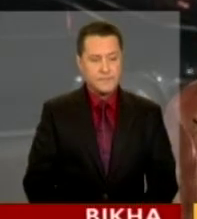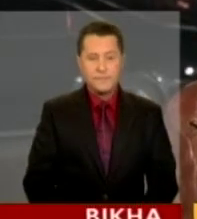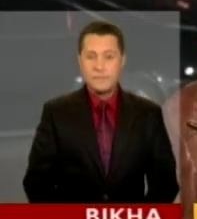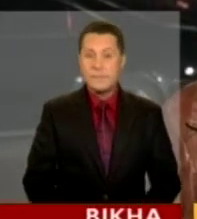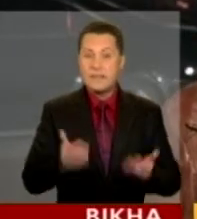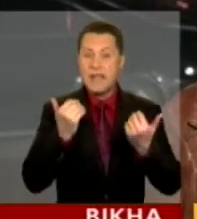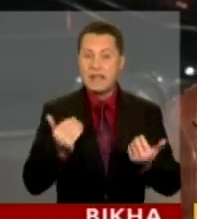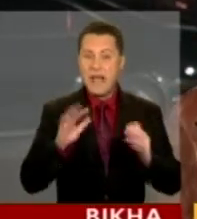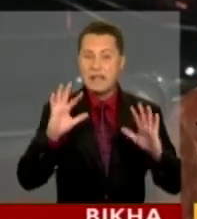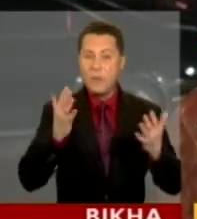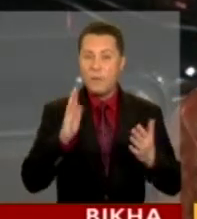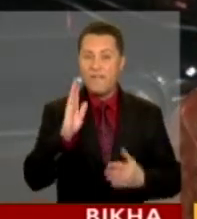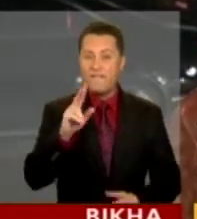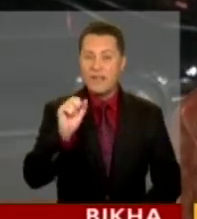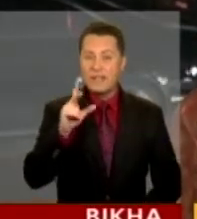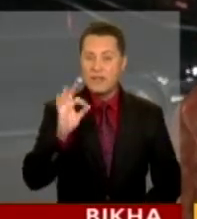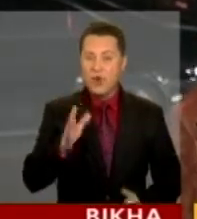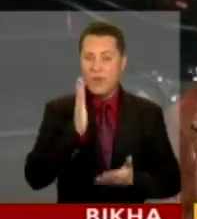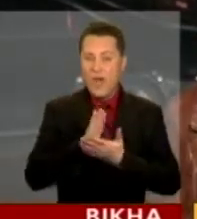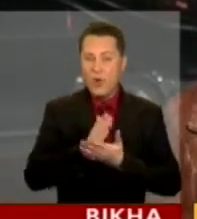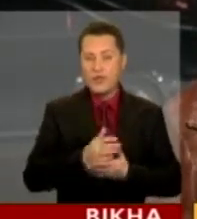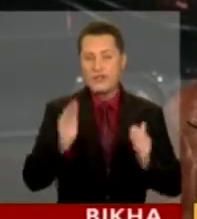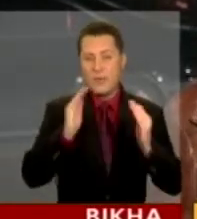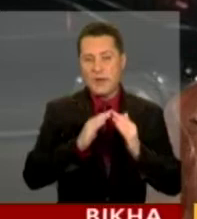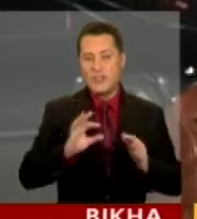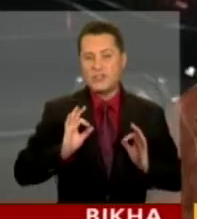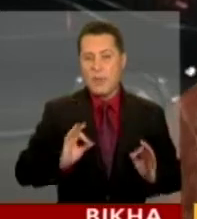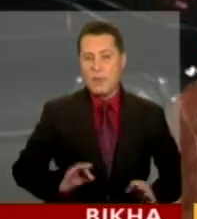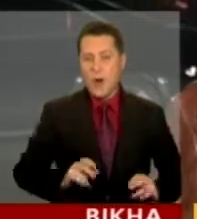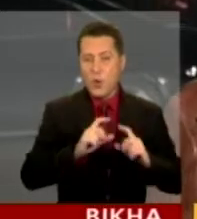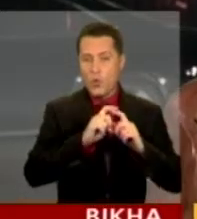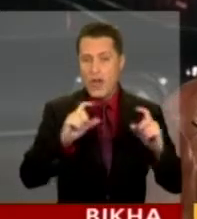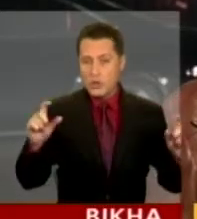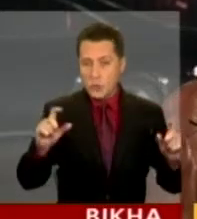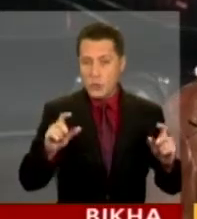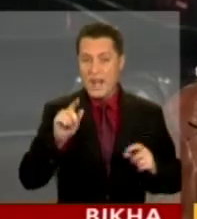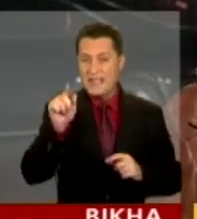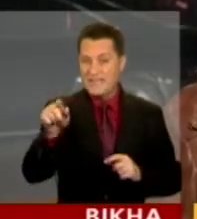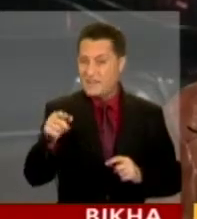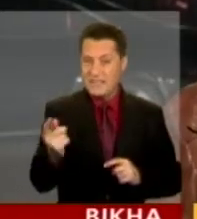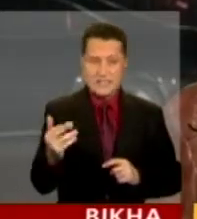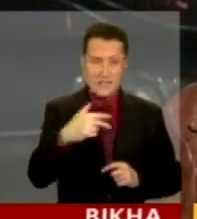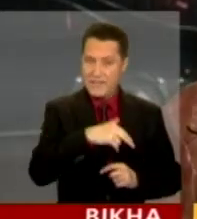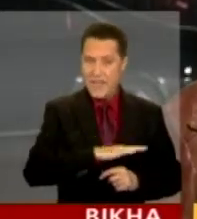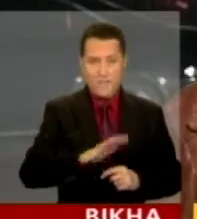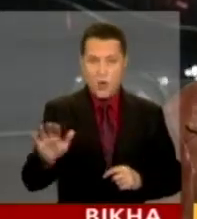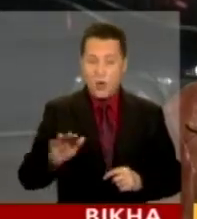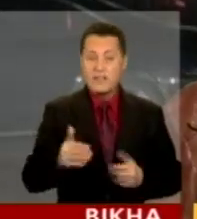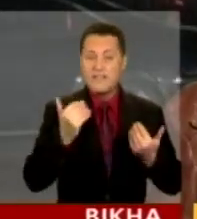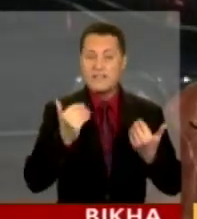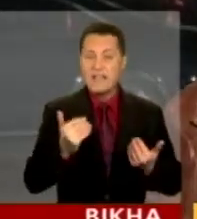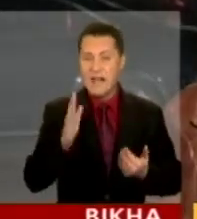На даний момент Сергій Власенко ще знаходиться у приміщенні слідчого управління Генеральної прокуратури. Звідси він ще не виходив. Зараз він,